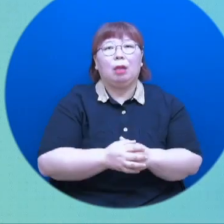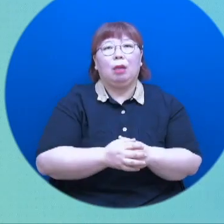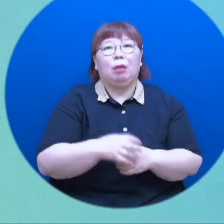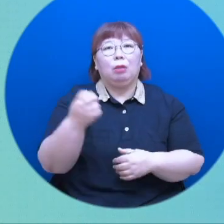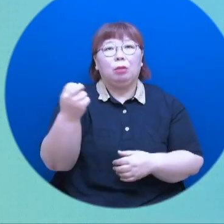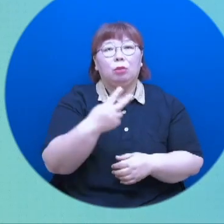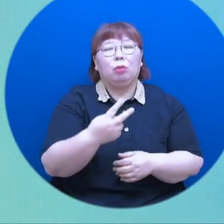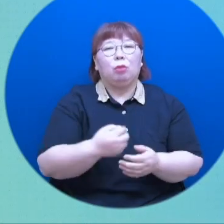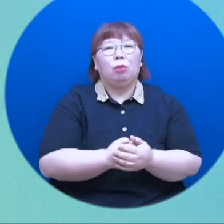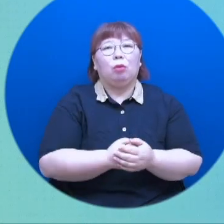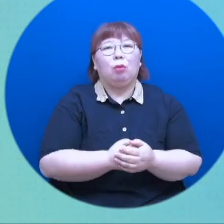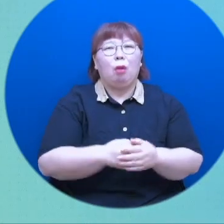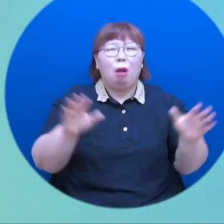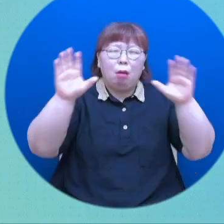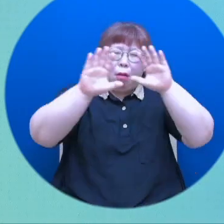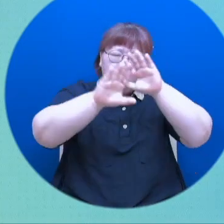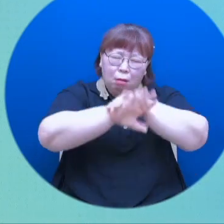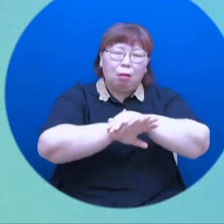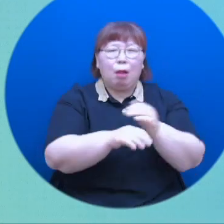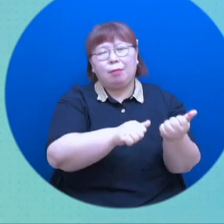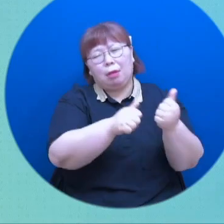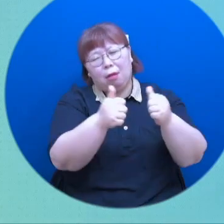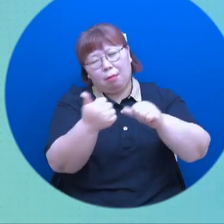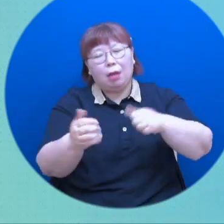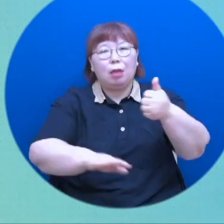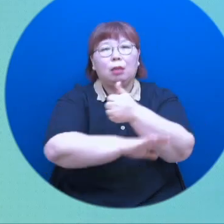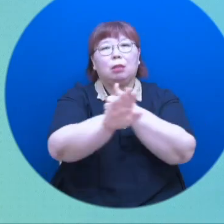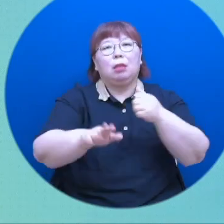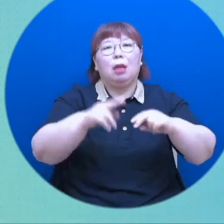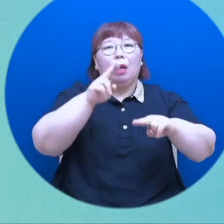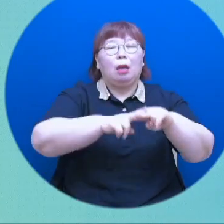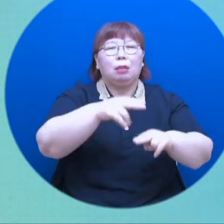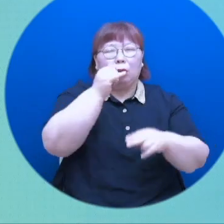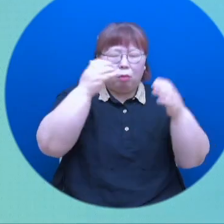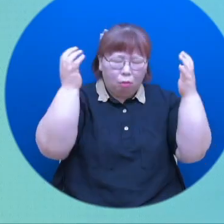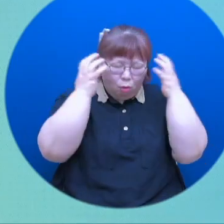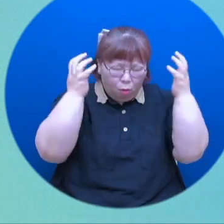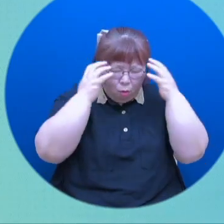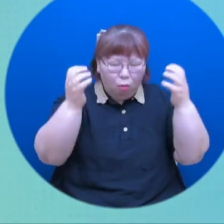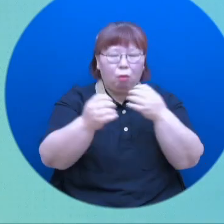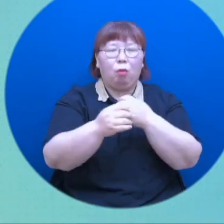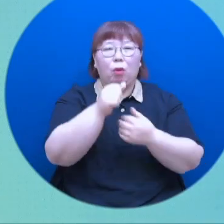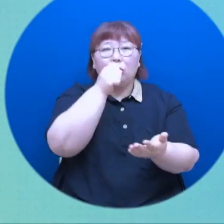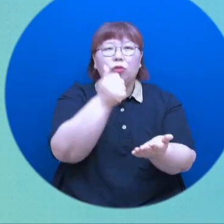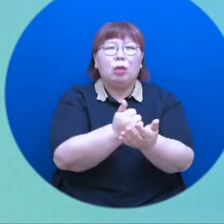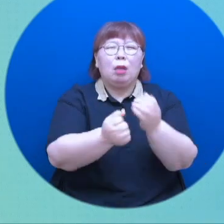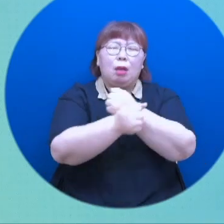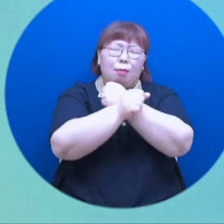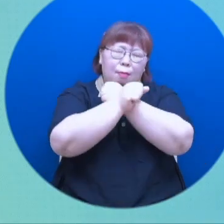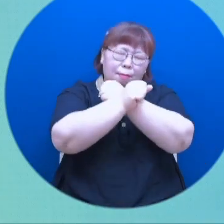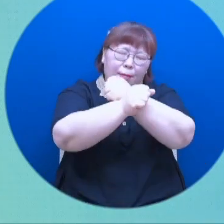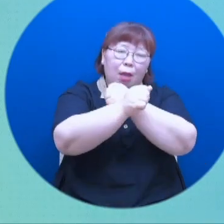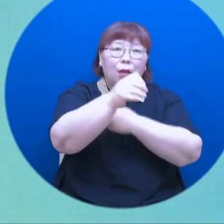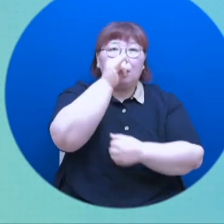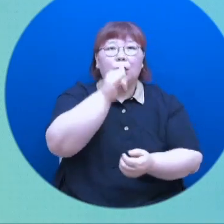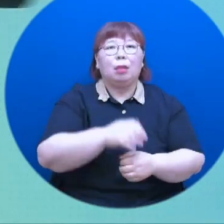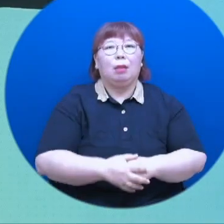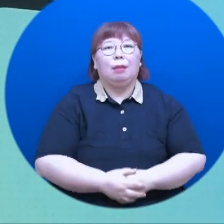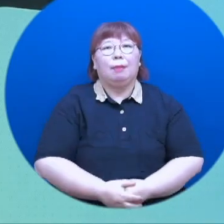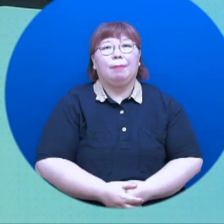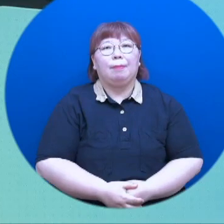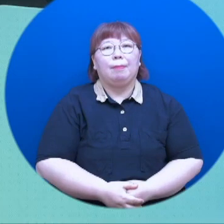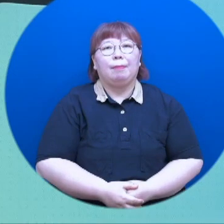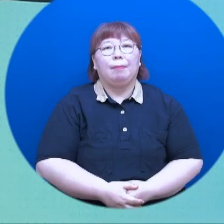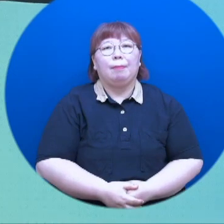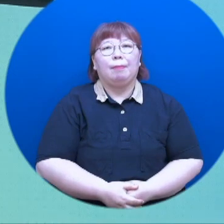말씀에 보면 흑암과 사망의 그늘에 앉으며 곤고와 새 사슬에 매임되었다. 이렇게